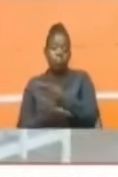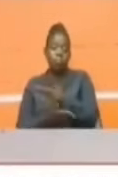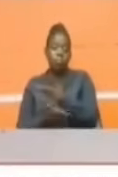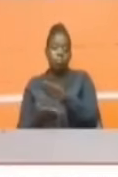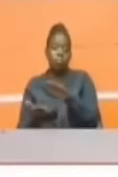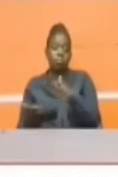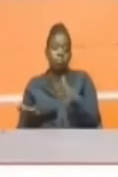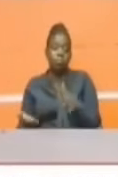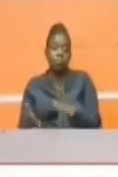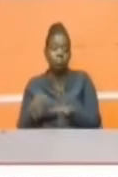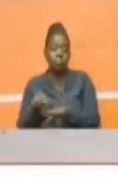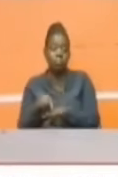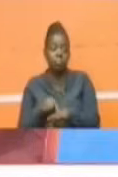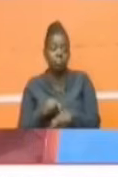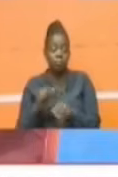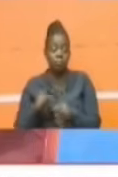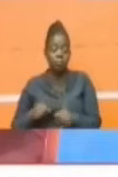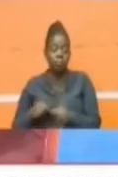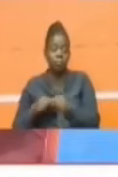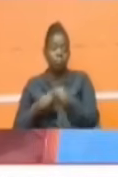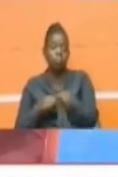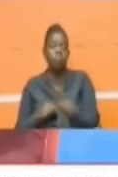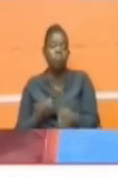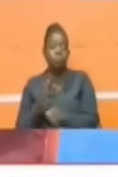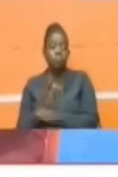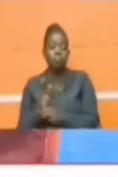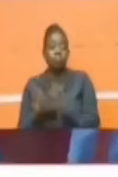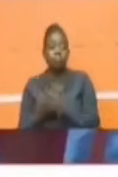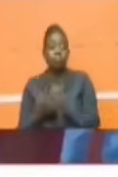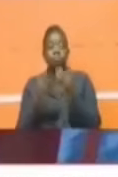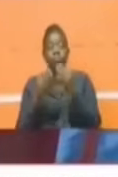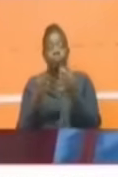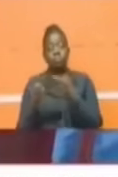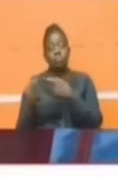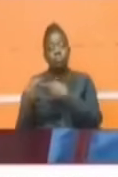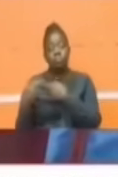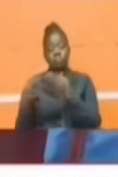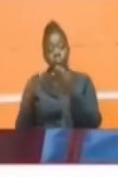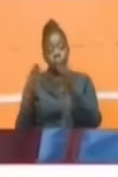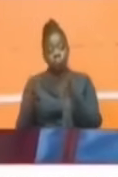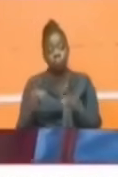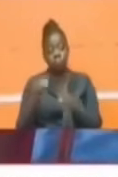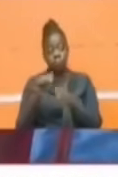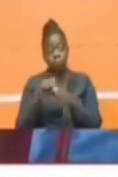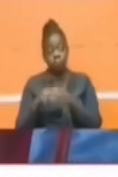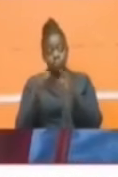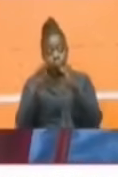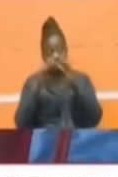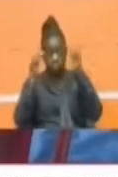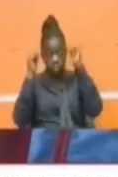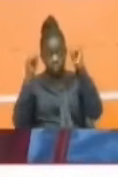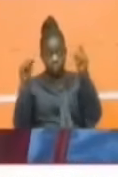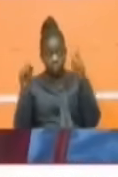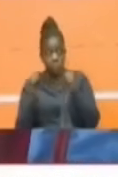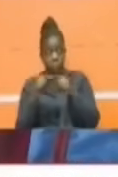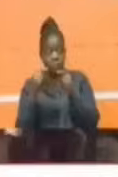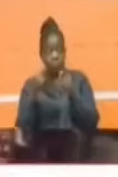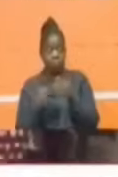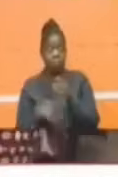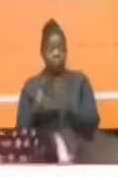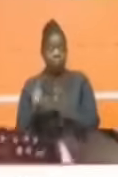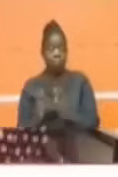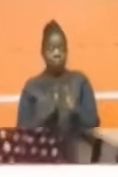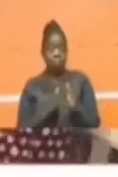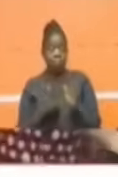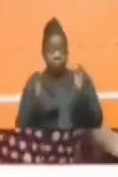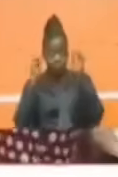nsuso okuzima n'okubajja yebaza bulanze okubyensi mu state house yeni bali kiro okunyikiza entekereza